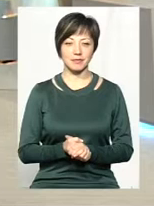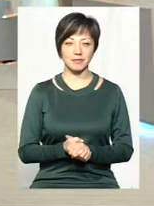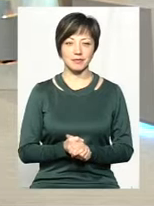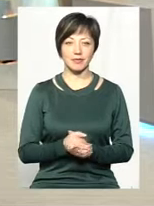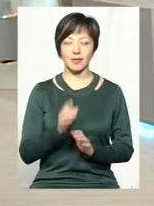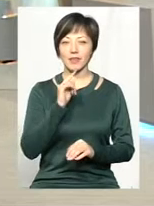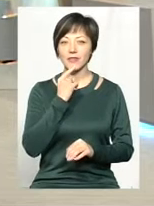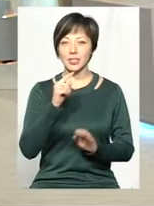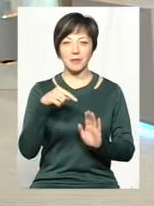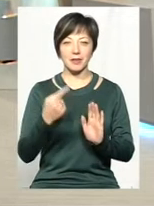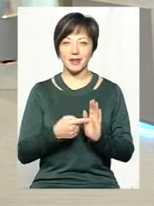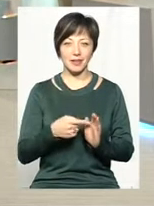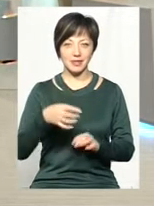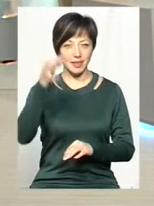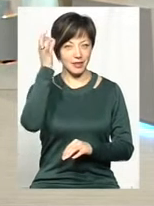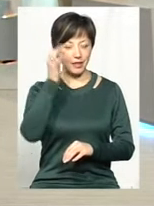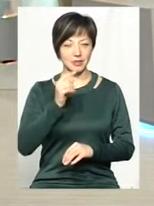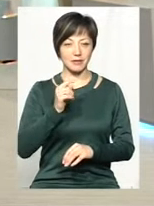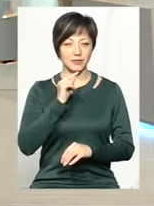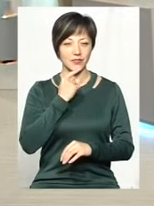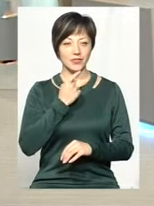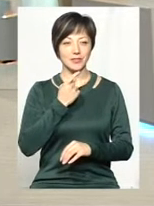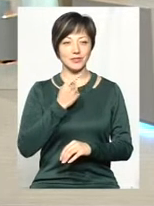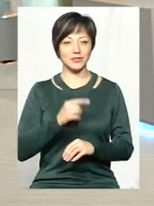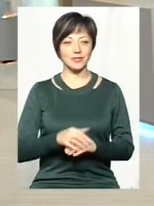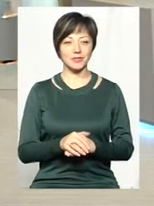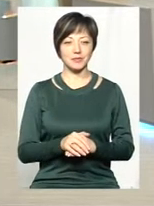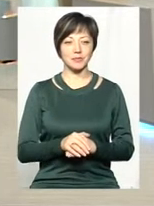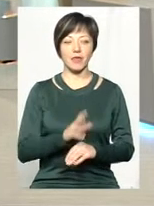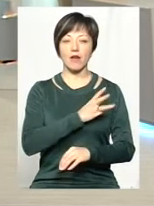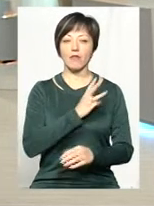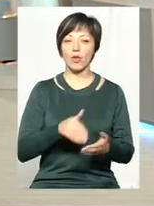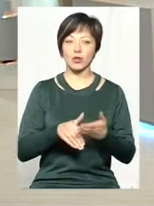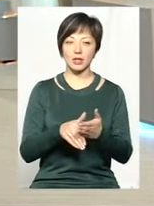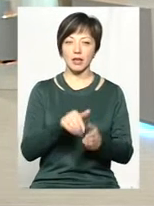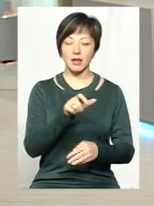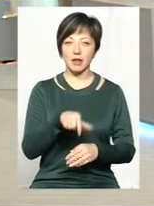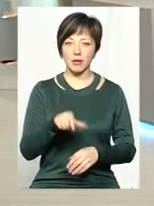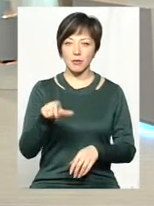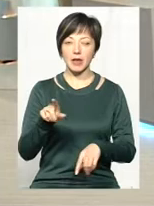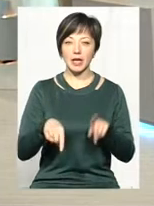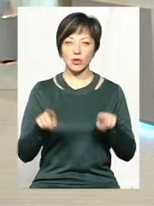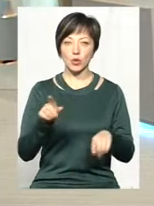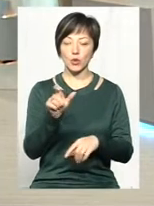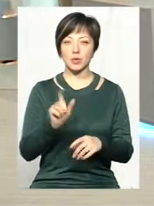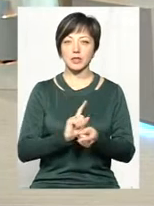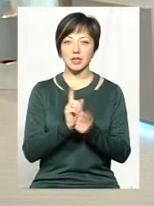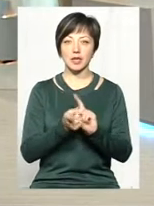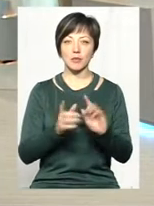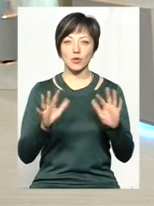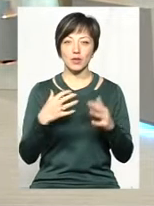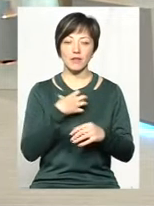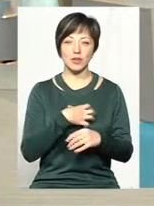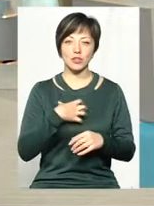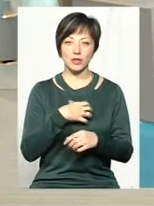Важке питання, так і не згадати. Тому що волонтером іноді людина стає після якоїсь події